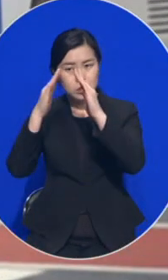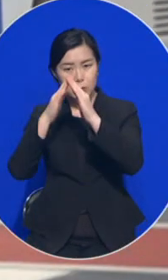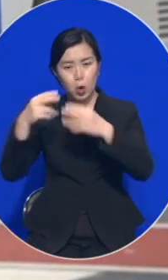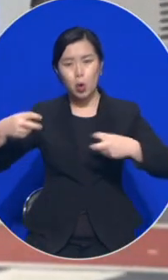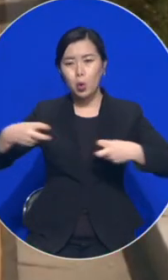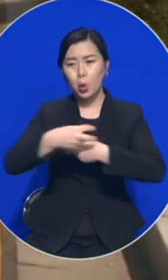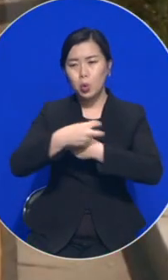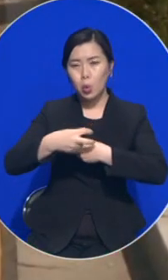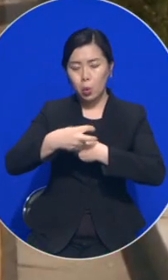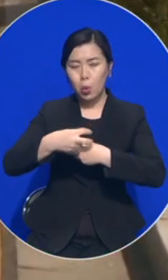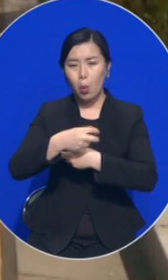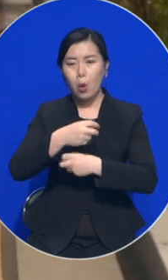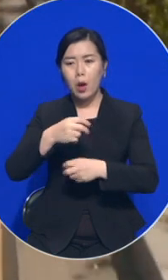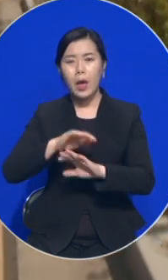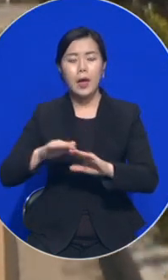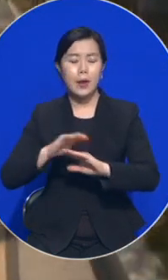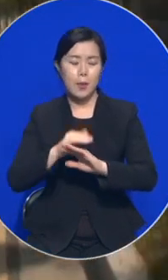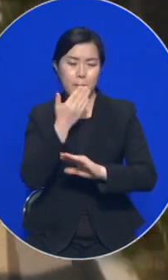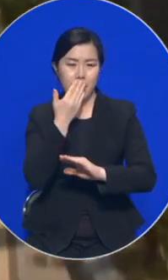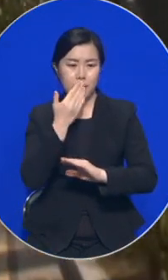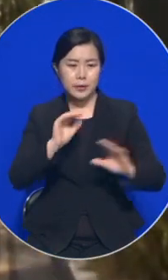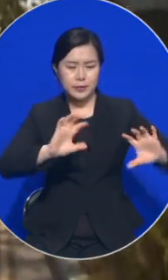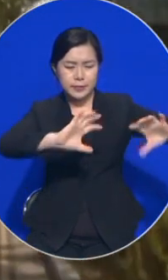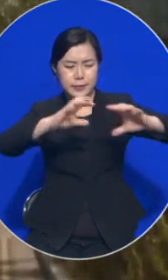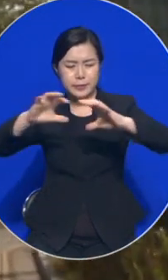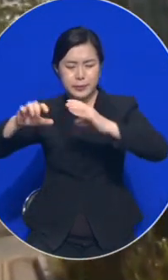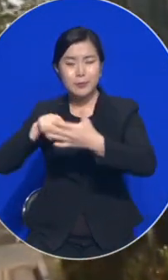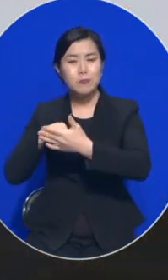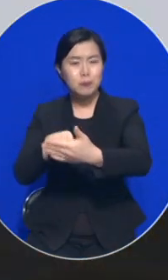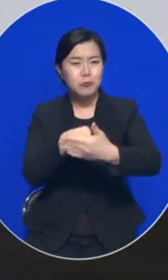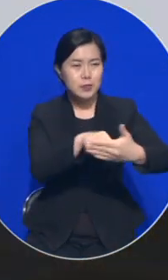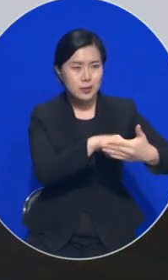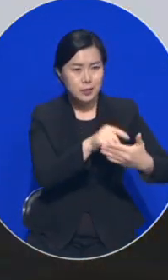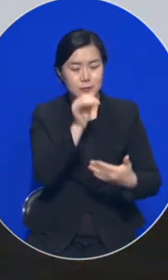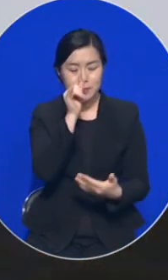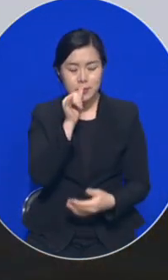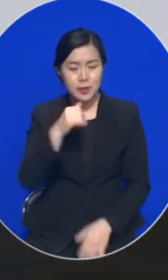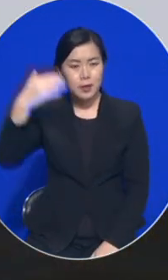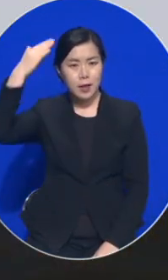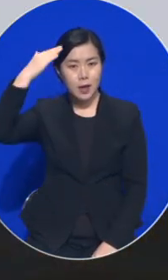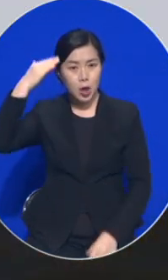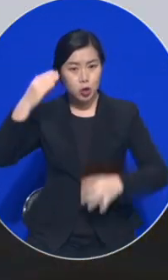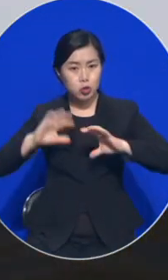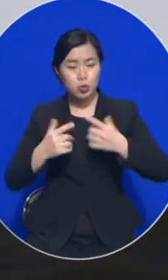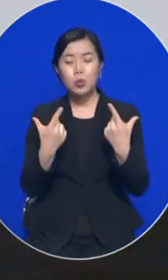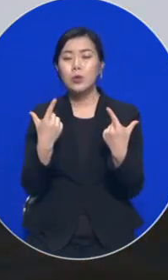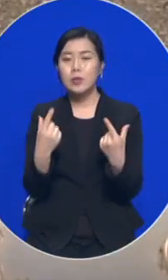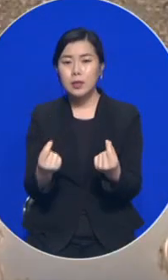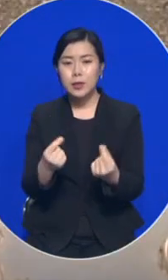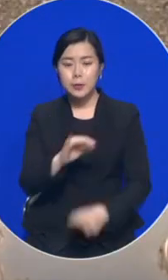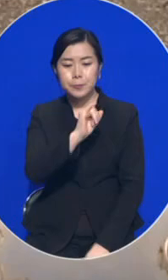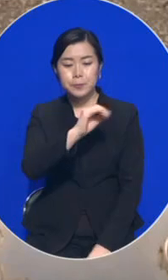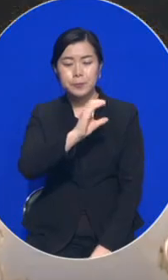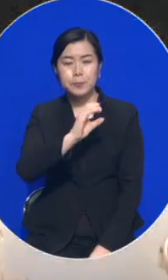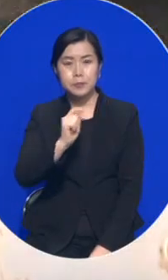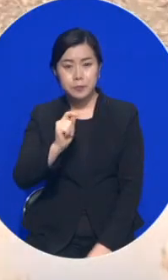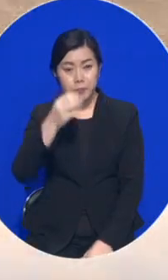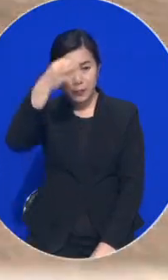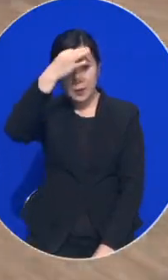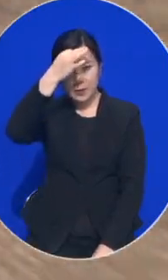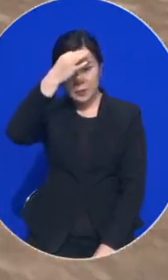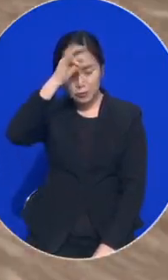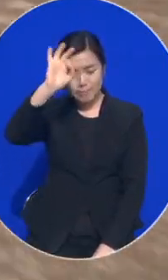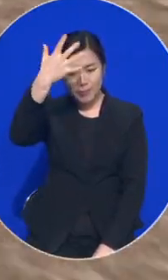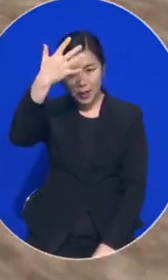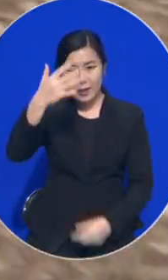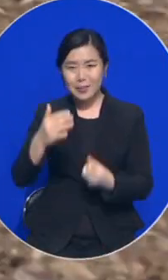해결하기 위한 모델로 세계 각국이 활발하게 추진 중입니다. 우리 정부 역시 앞서 있는 ICT 기술로